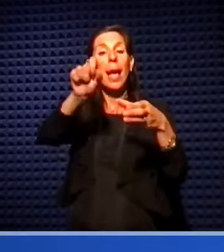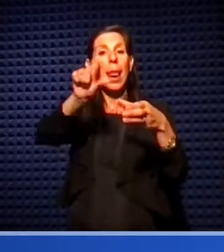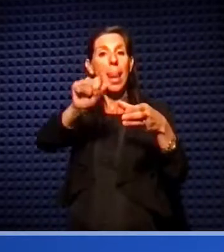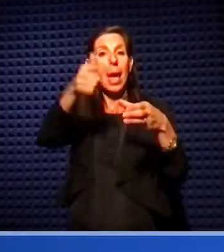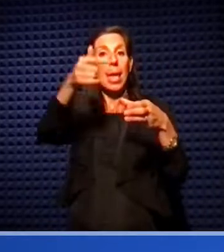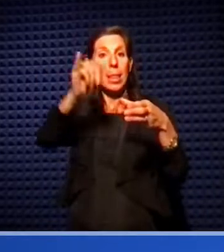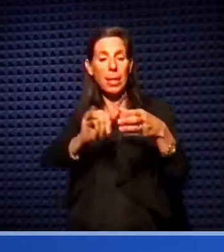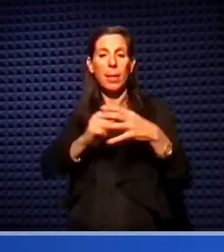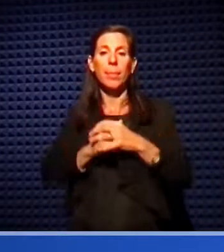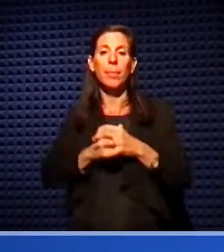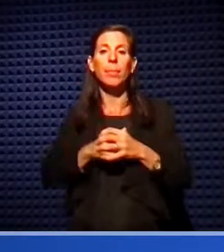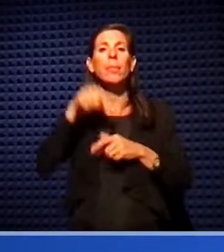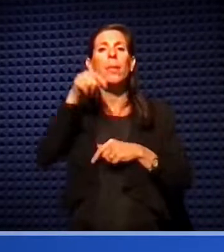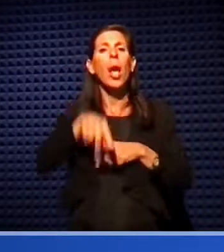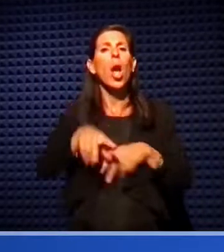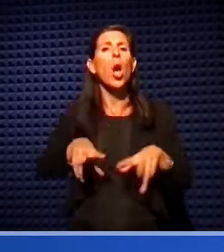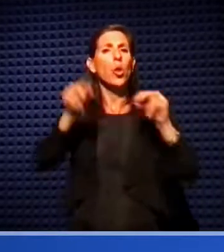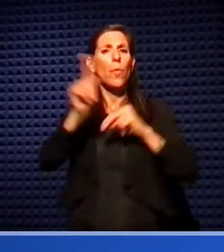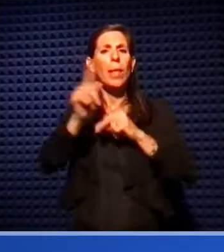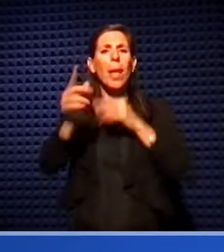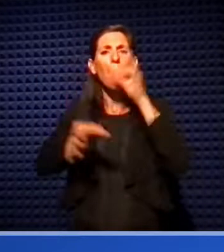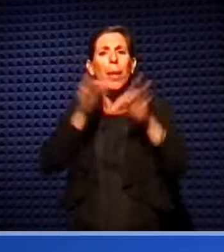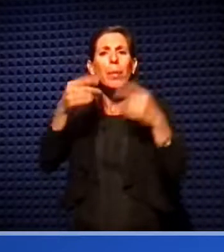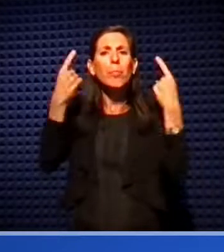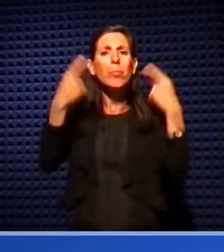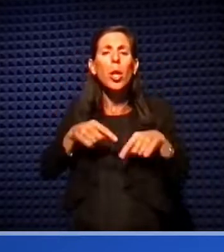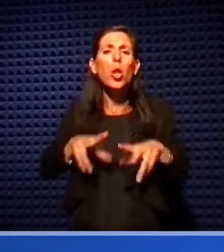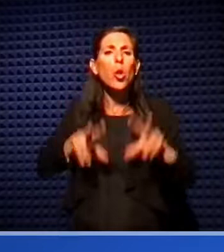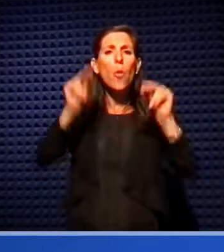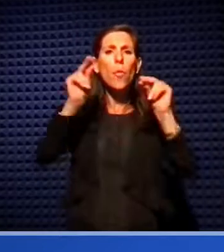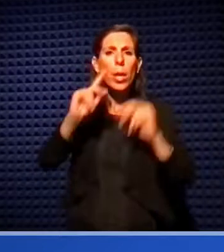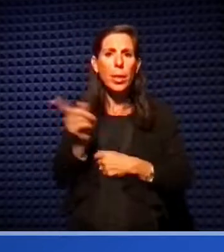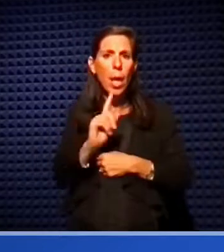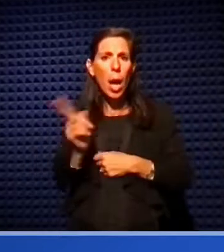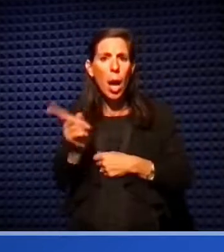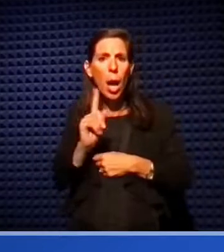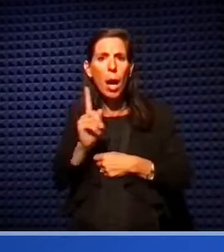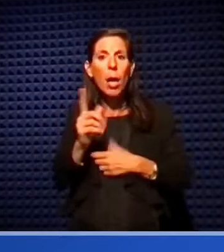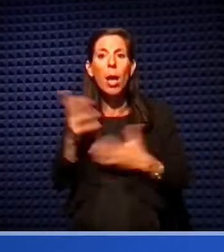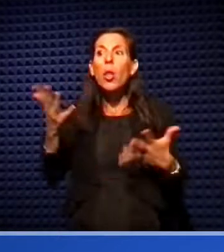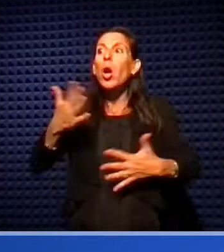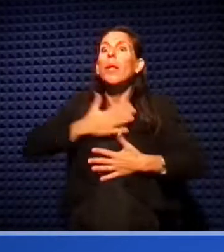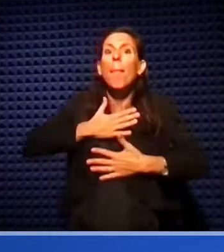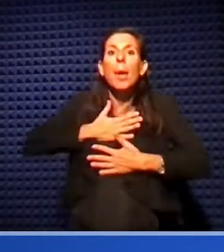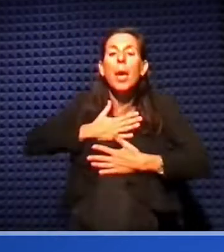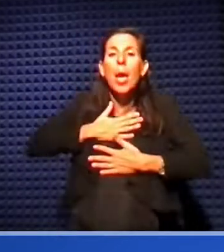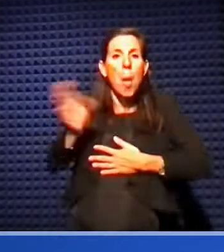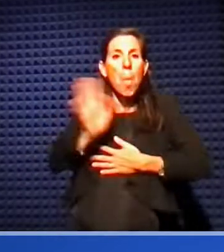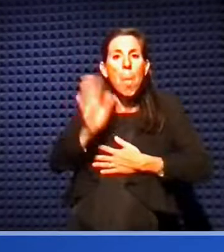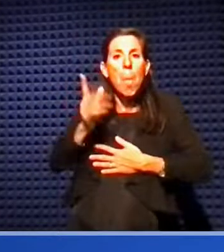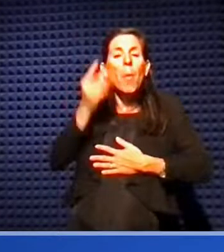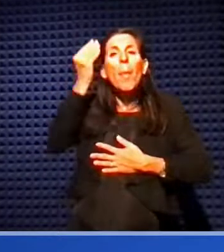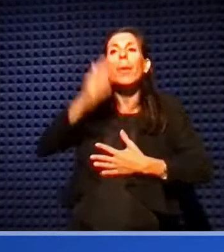ኤ ውና ኮሳ ኑዋ ኩስታ ስፔጋዚዮኔ è una cosa mia. Questo